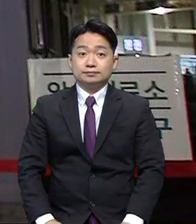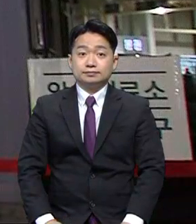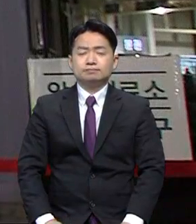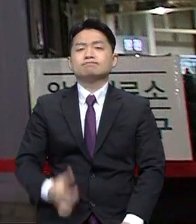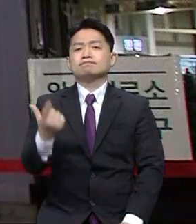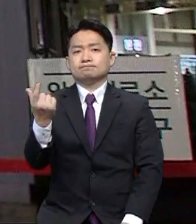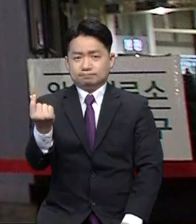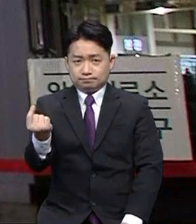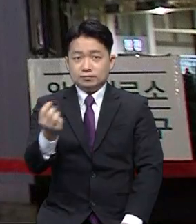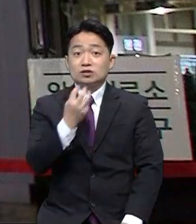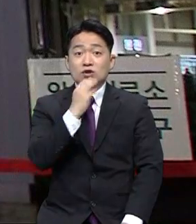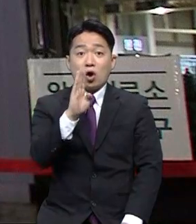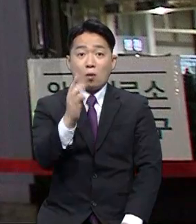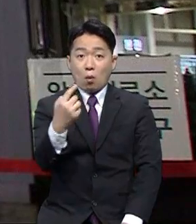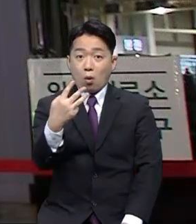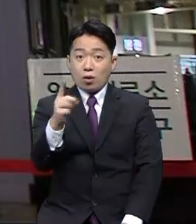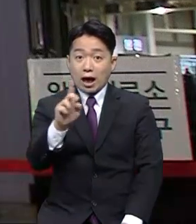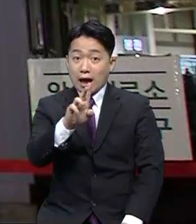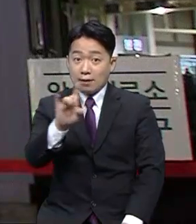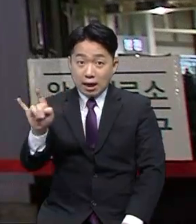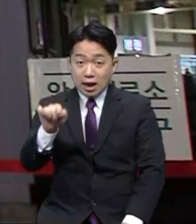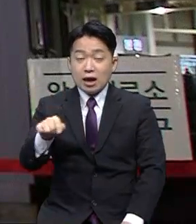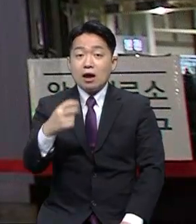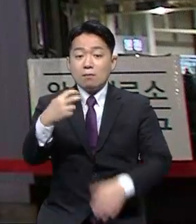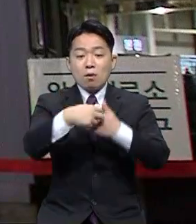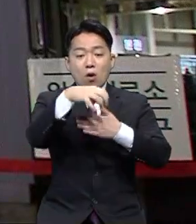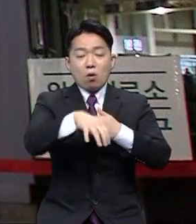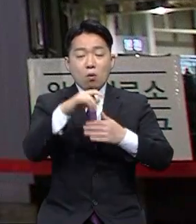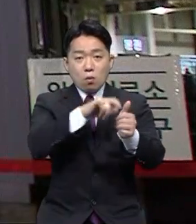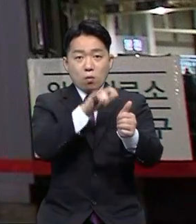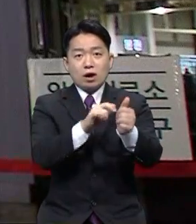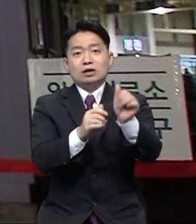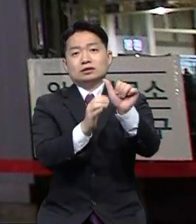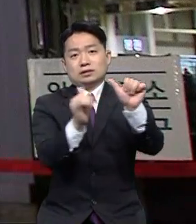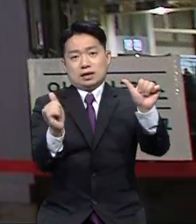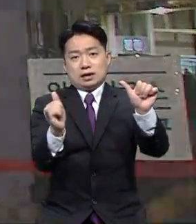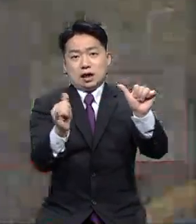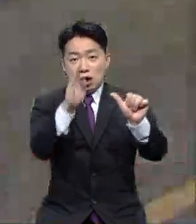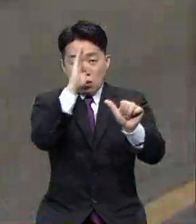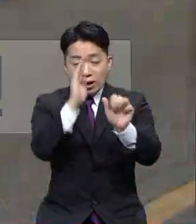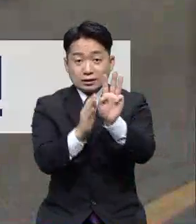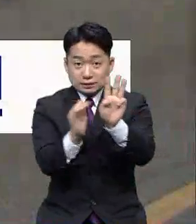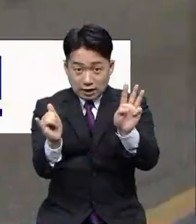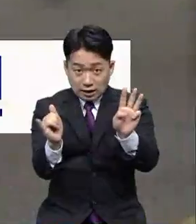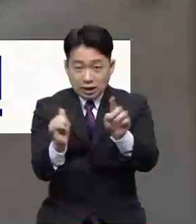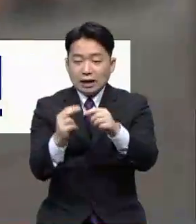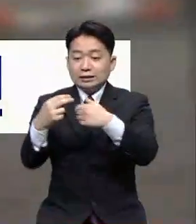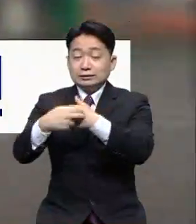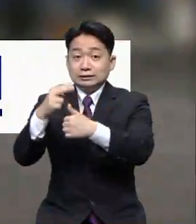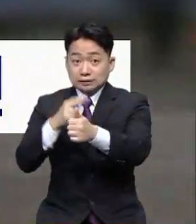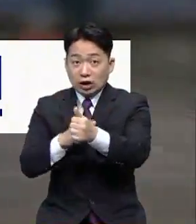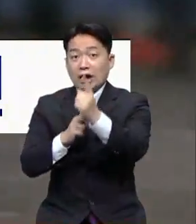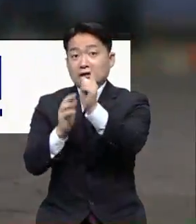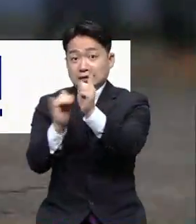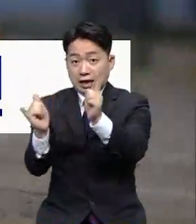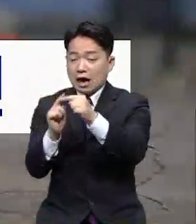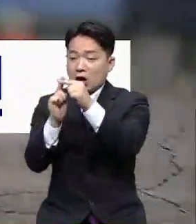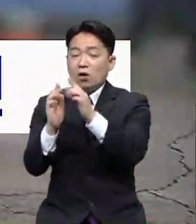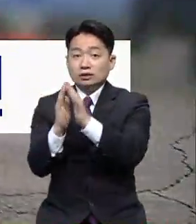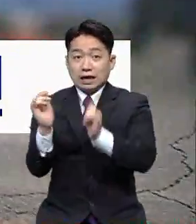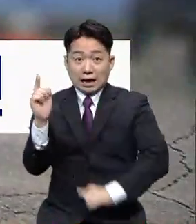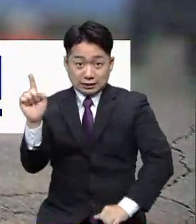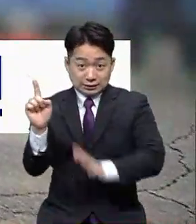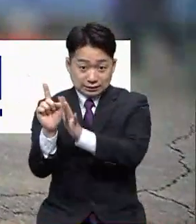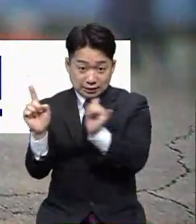네, 서울 보라매 병원에서도 확진자 5명이 나왔습니다. 환자 3명, 의사 1명, 간호사 1명인데요. 당국은 확진자가